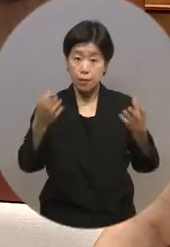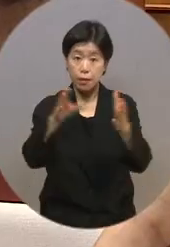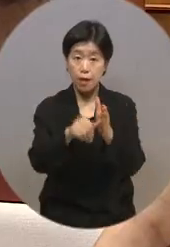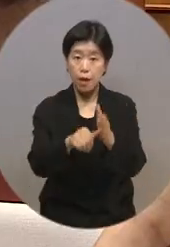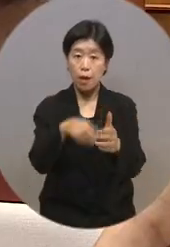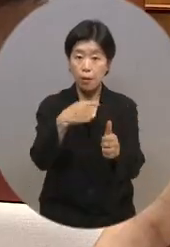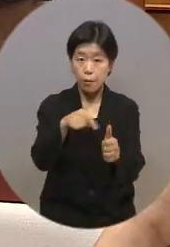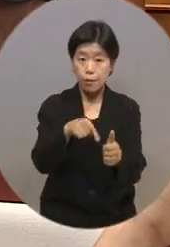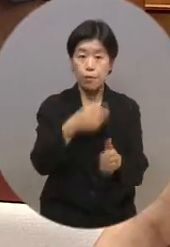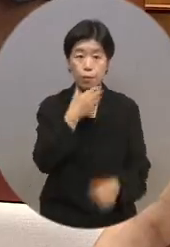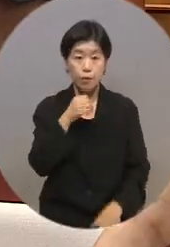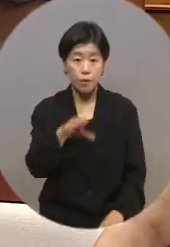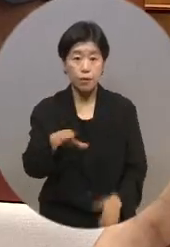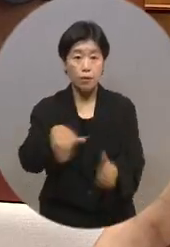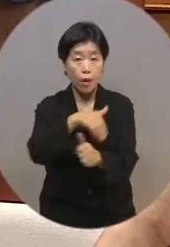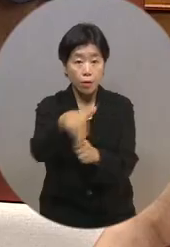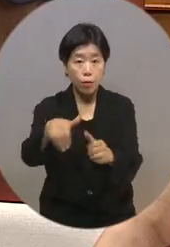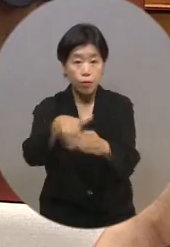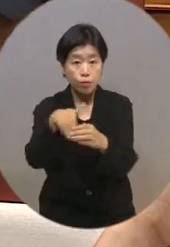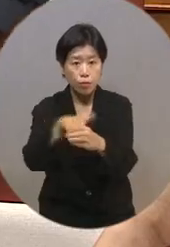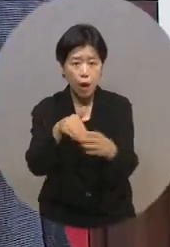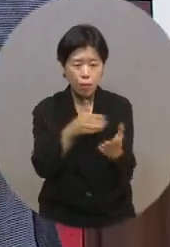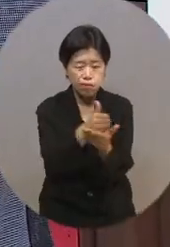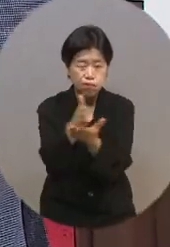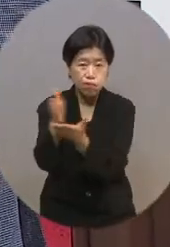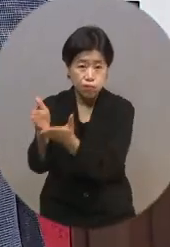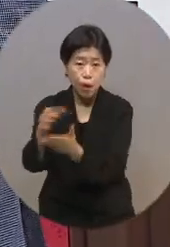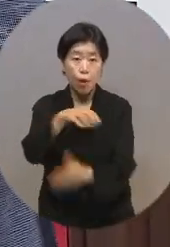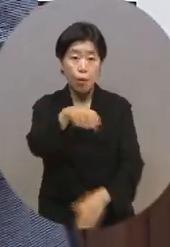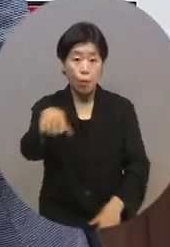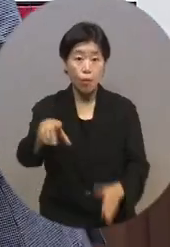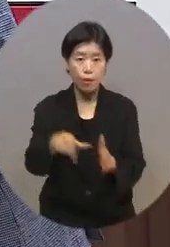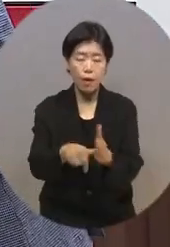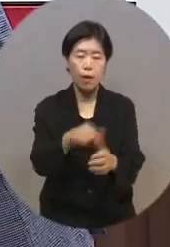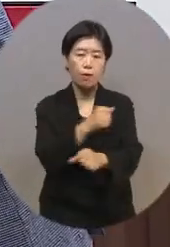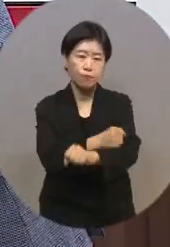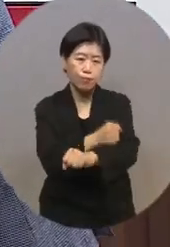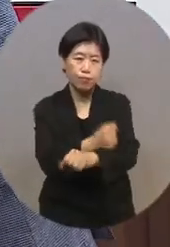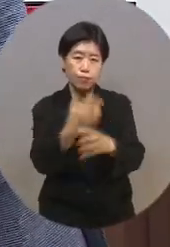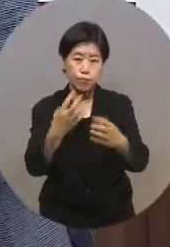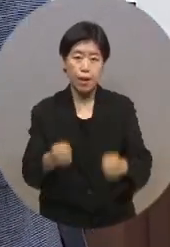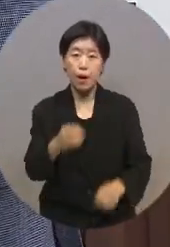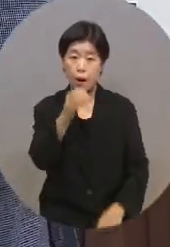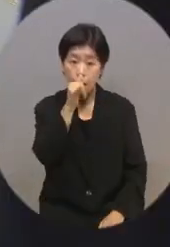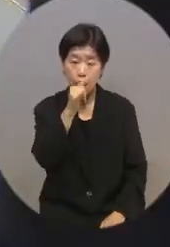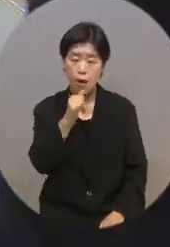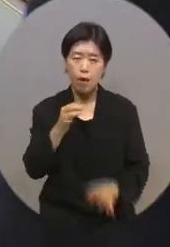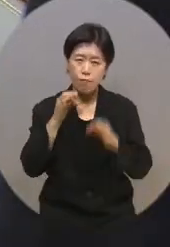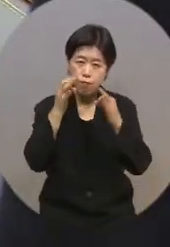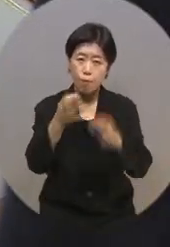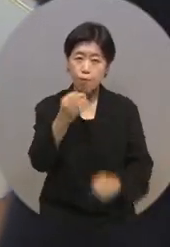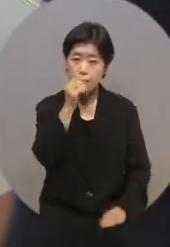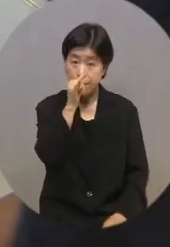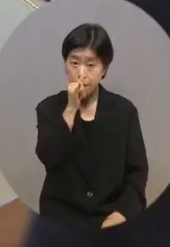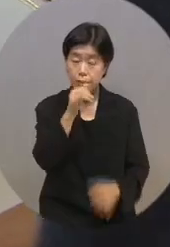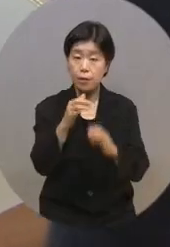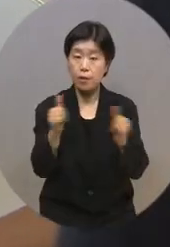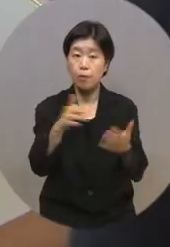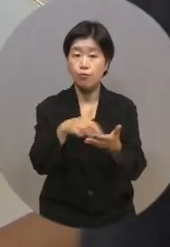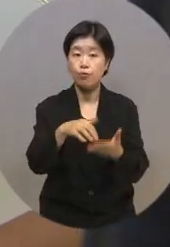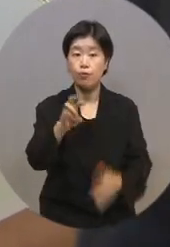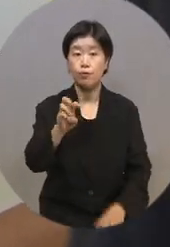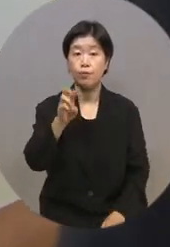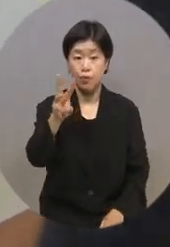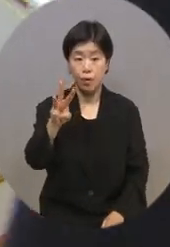교육, 복지, 환경, 문화 등 다양한 분야에서 지역사회의 발전을 위해 헌신하고 노력한 33명의 공로를 기리기